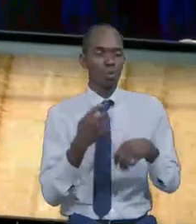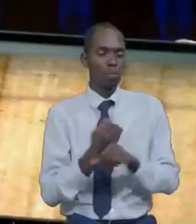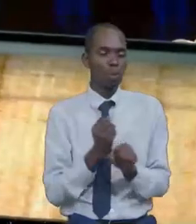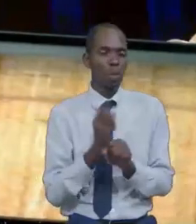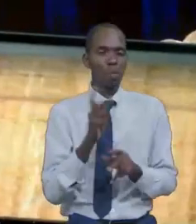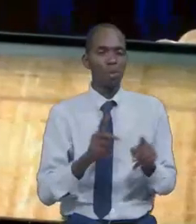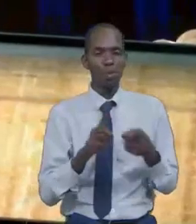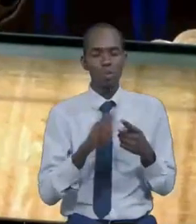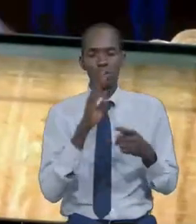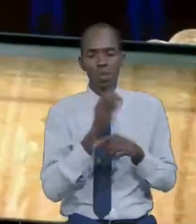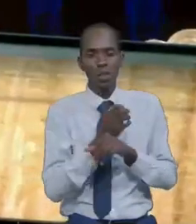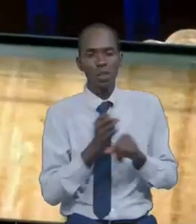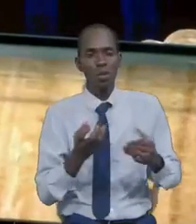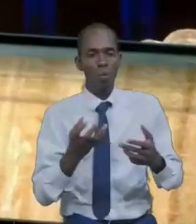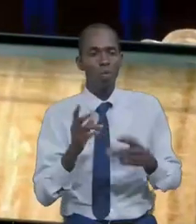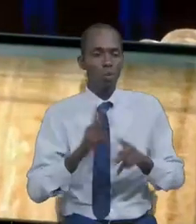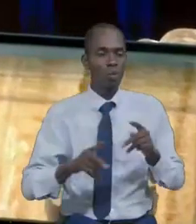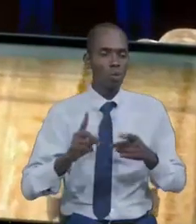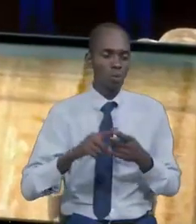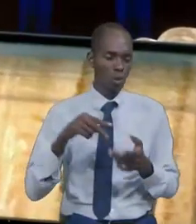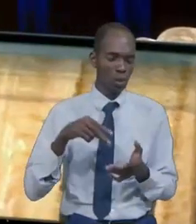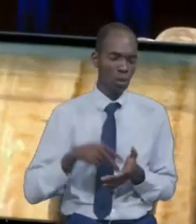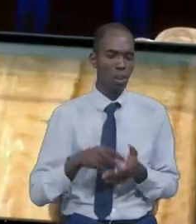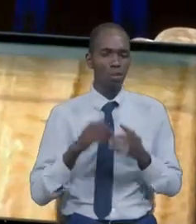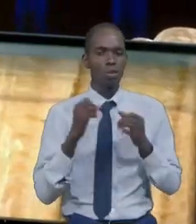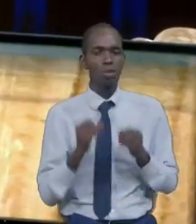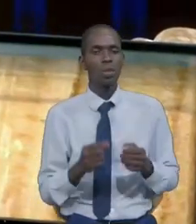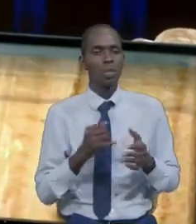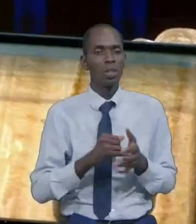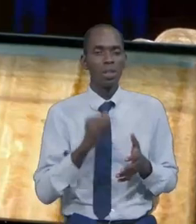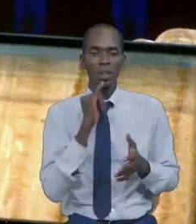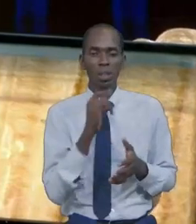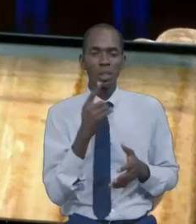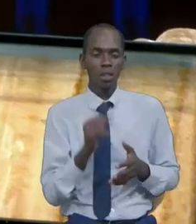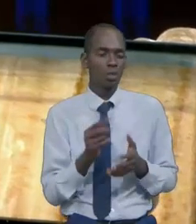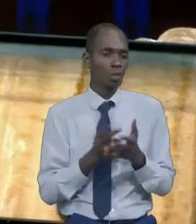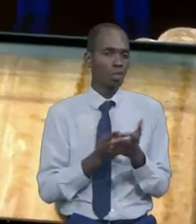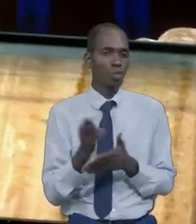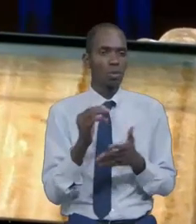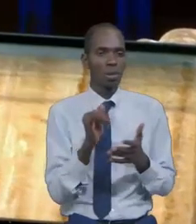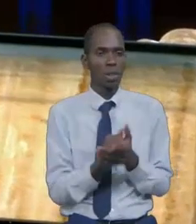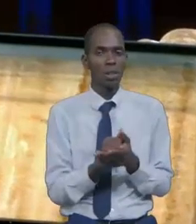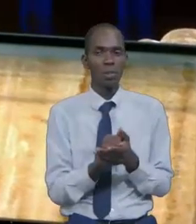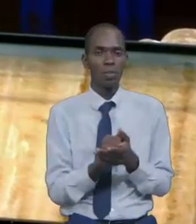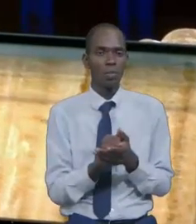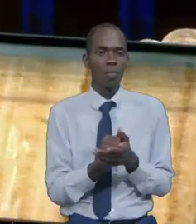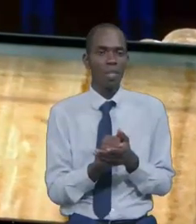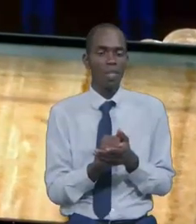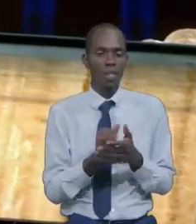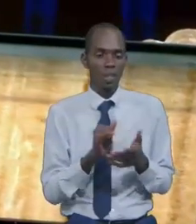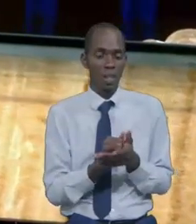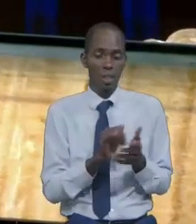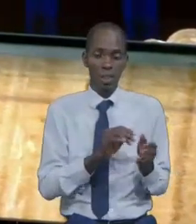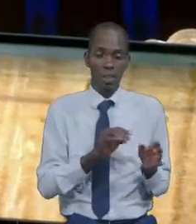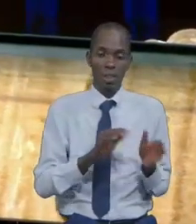sauvés, si tu veux que les gens soient fermes, c'est la vérité qui élève les gens, c'est la vérité